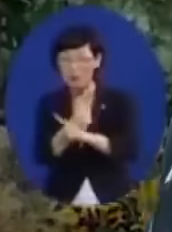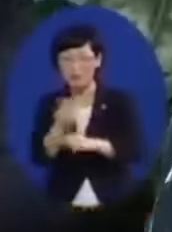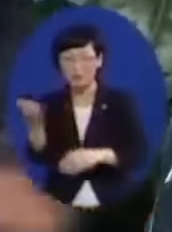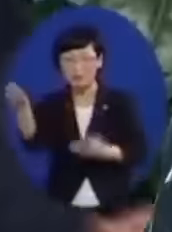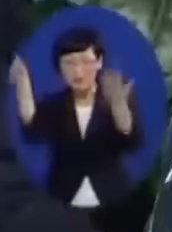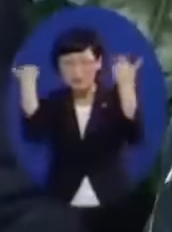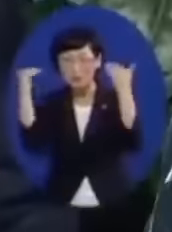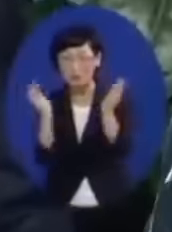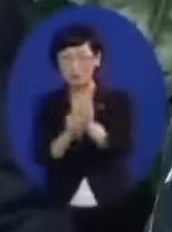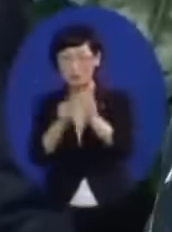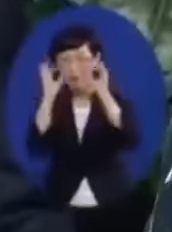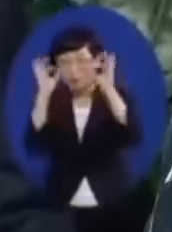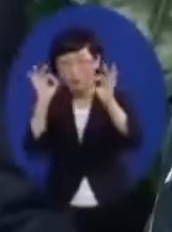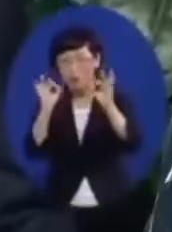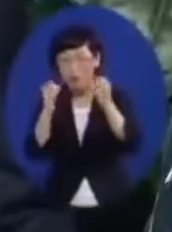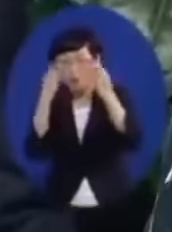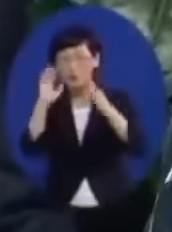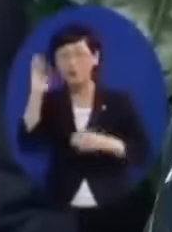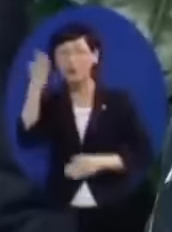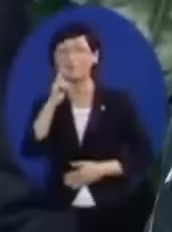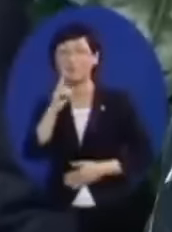보라 새것이 되었도다.